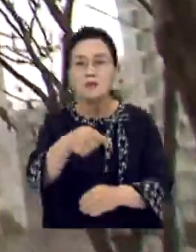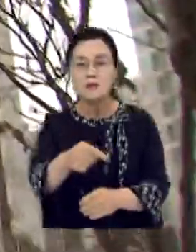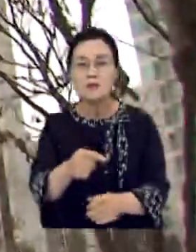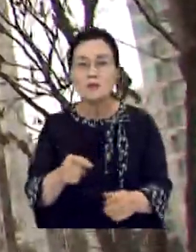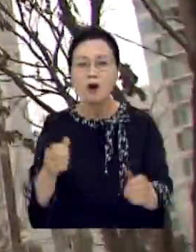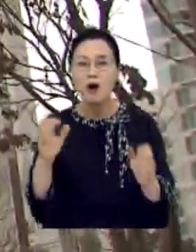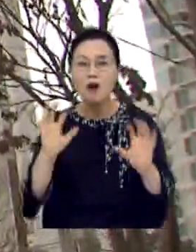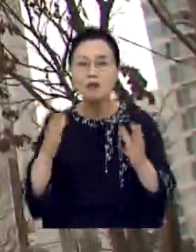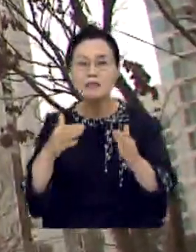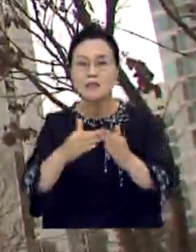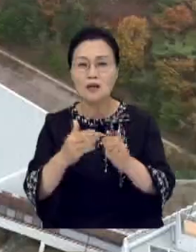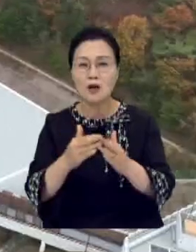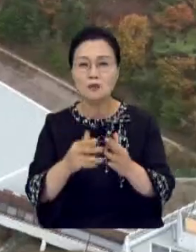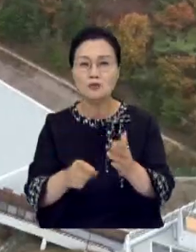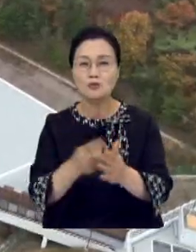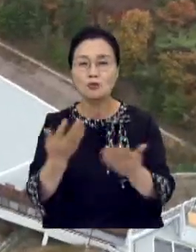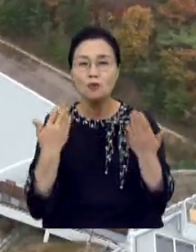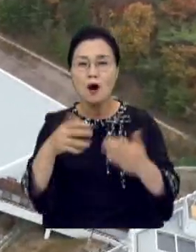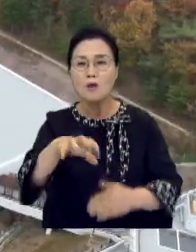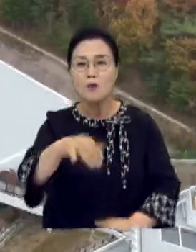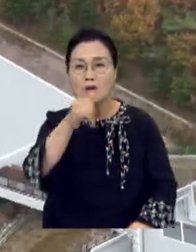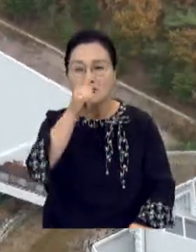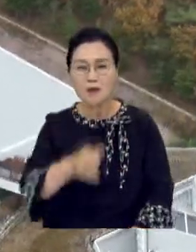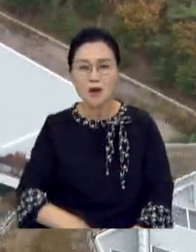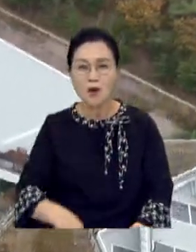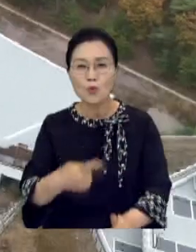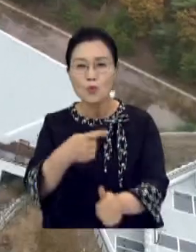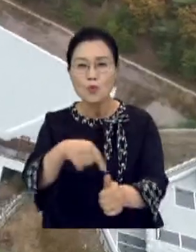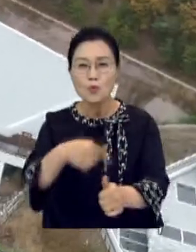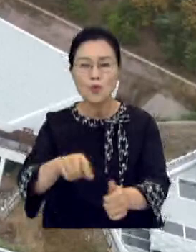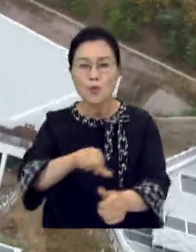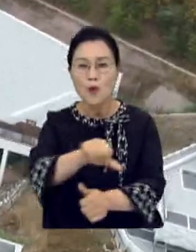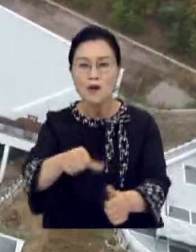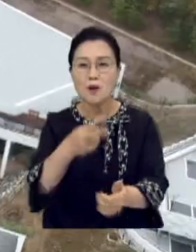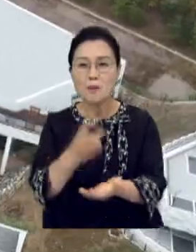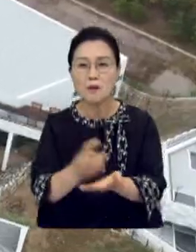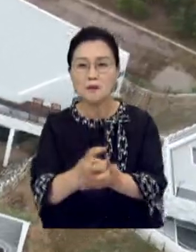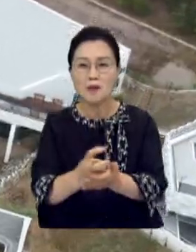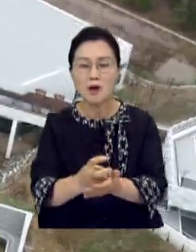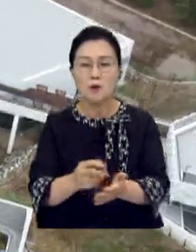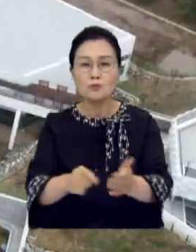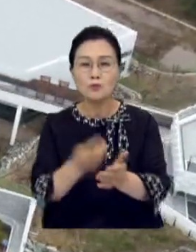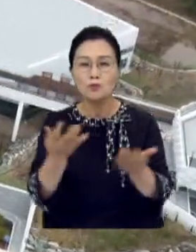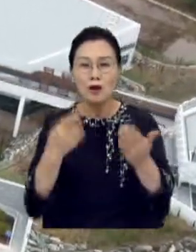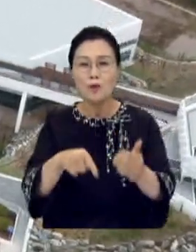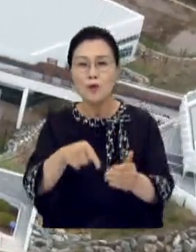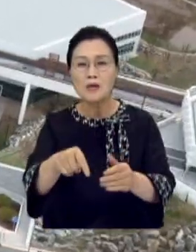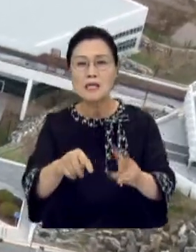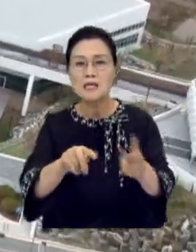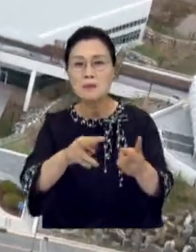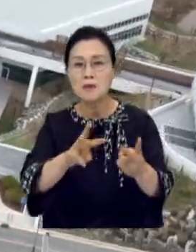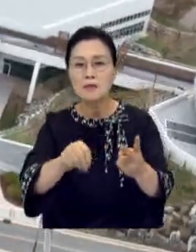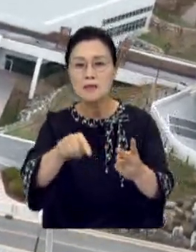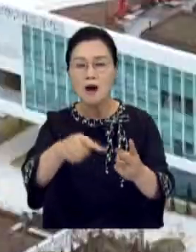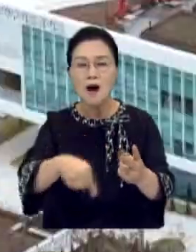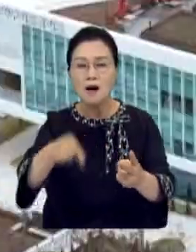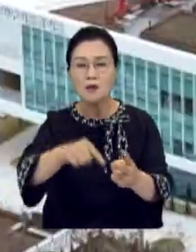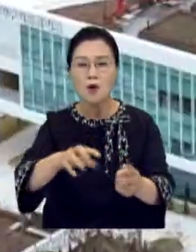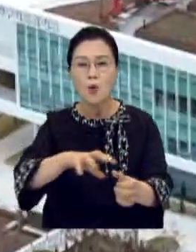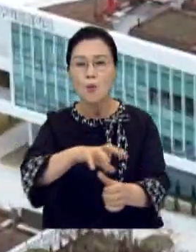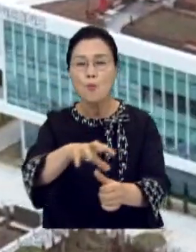자리하고 있습니다 교육환경법상 초등학교 인근 200m는 교육환경보호구역으로